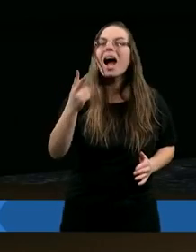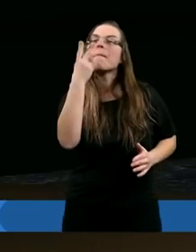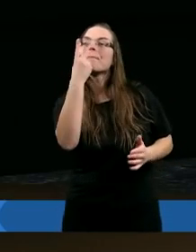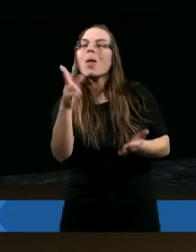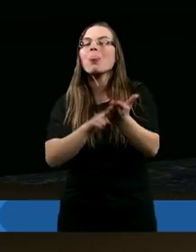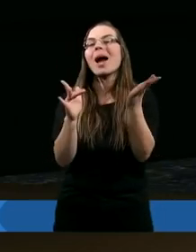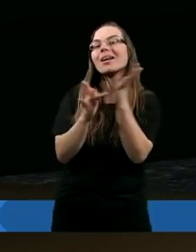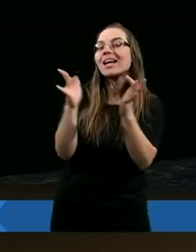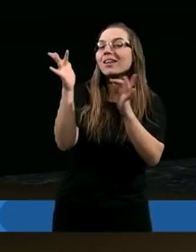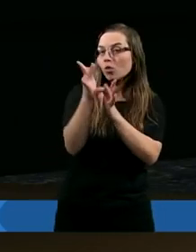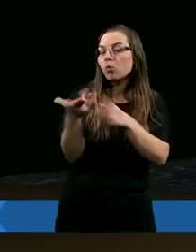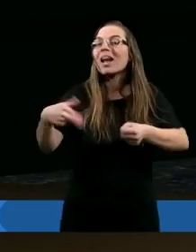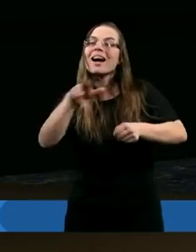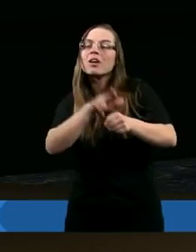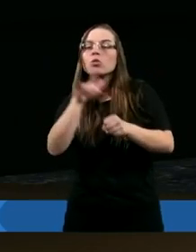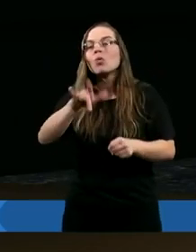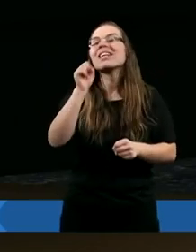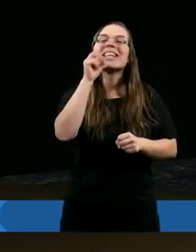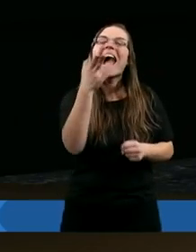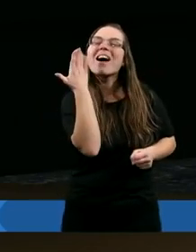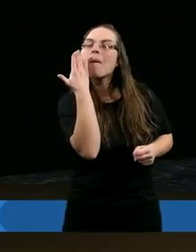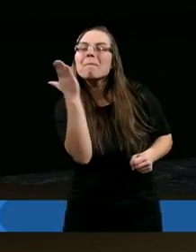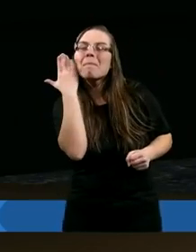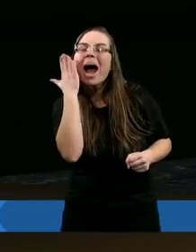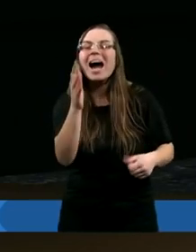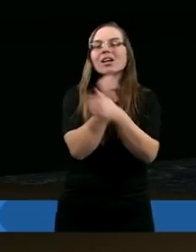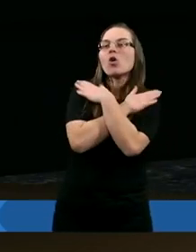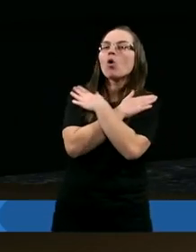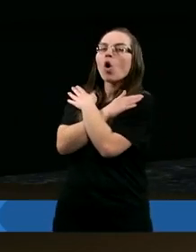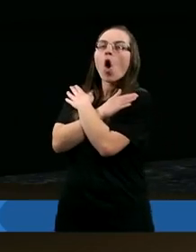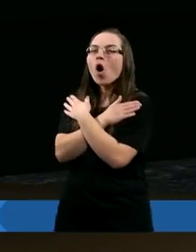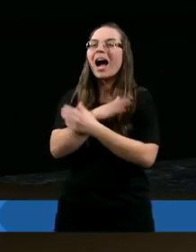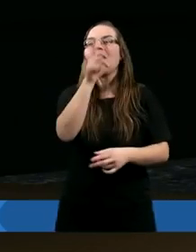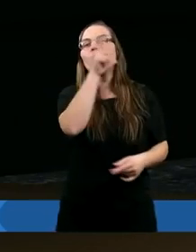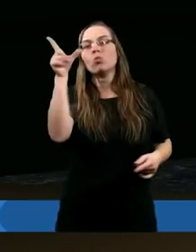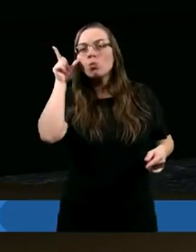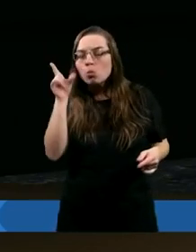patrzymy na Jezusa, który tak bardzo kochał ludzi,